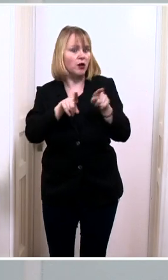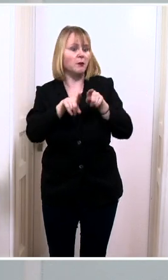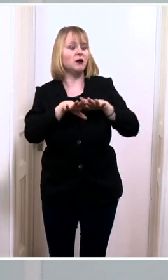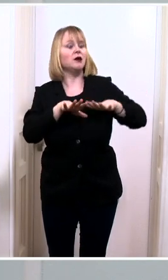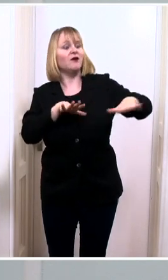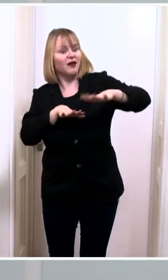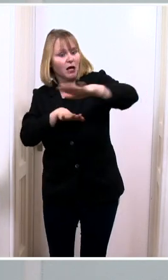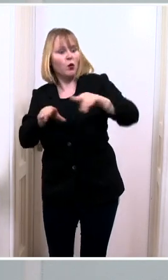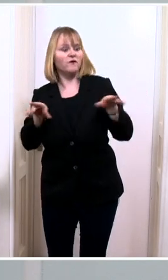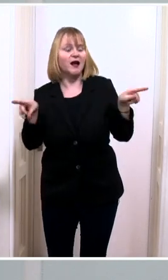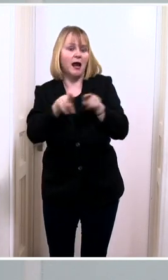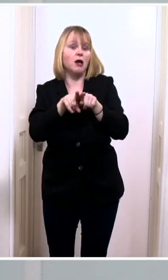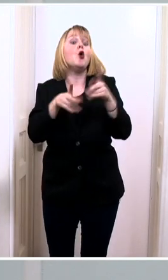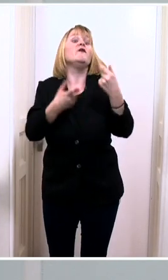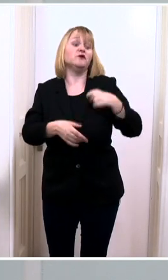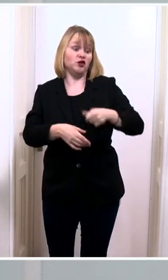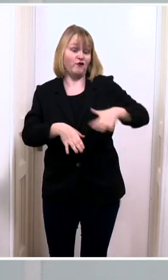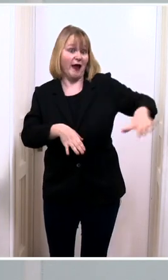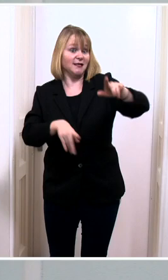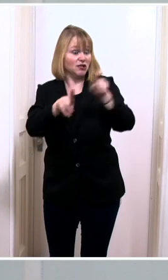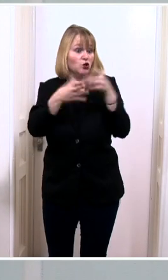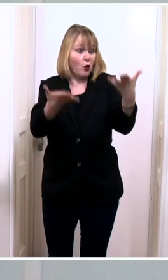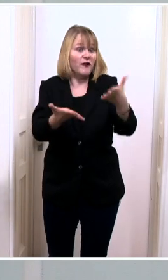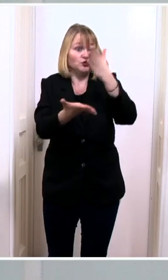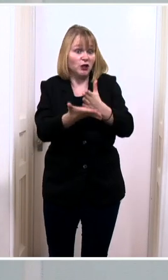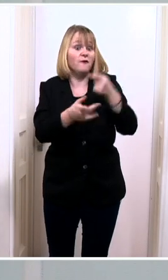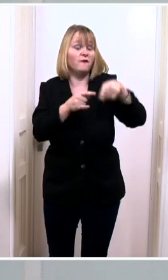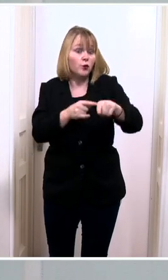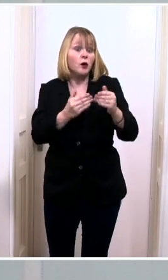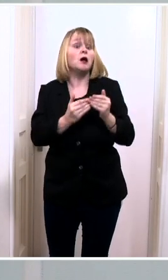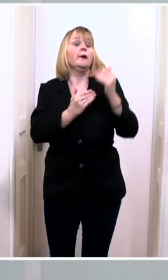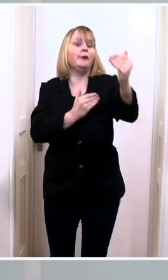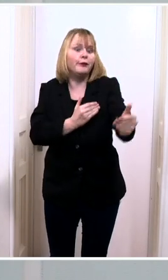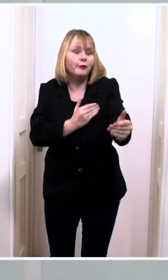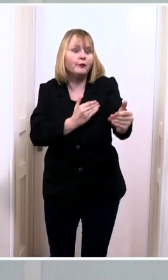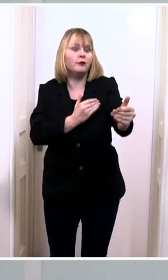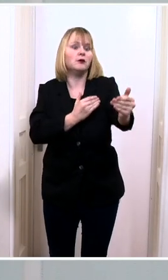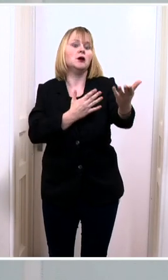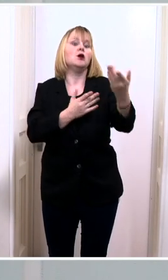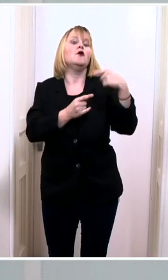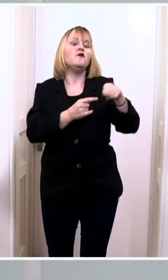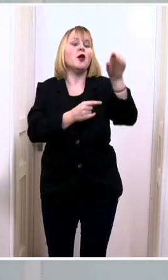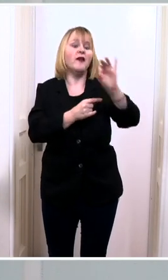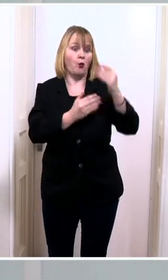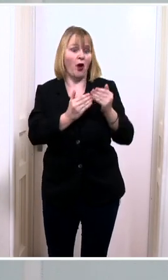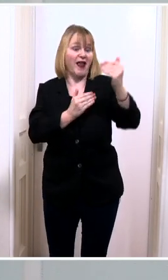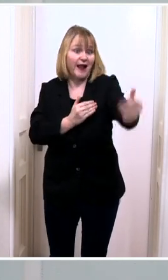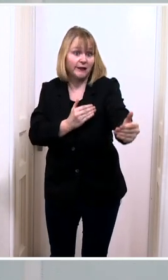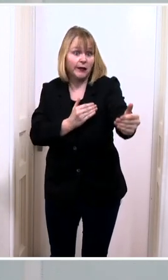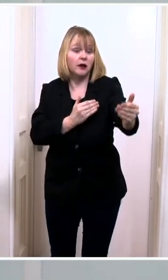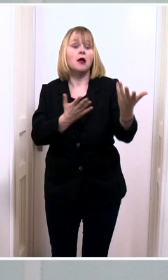verlängern sollte, das heißt insbesondere, dass die ganzen Gastronomiebetriebe geschlossen sind, auch die ganzen Veranstaltungen verboten